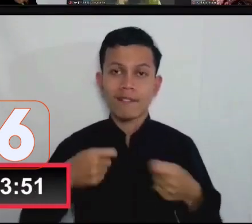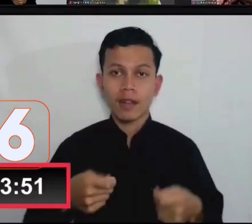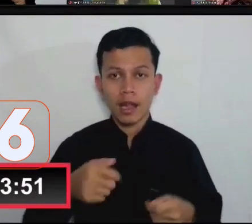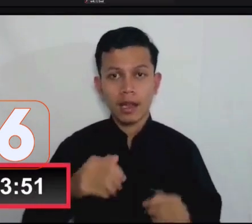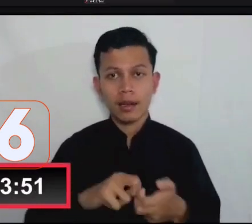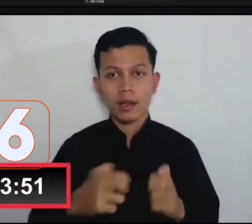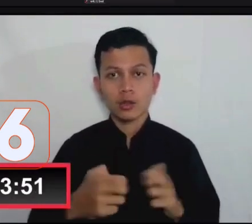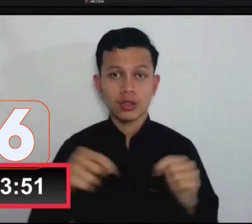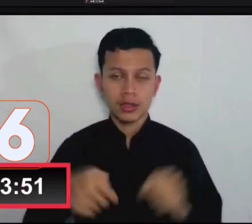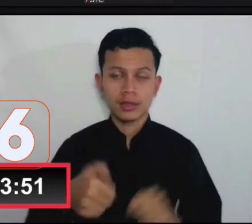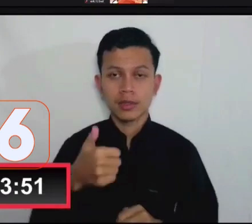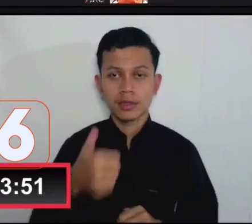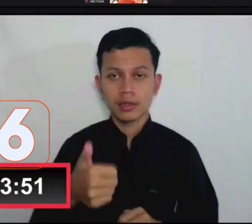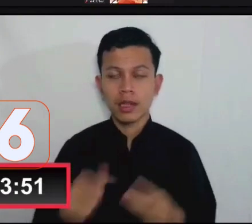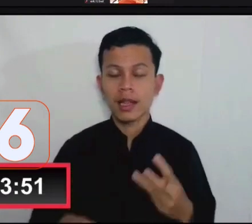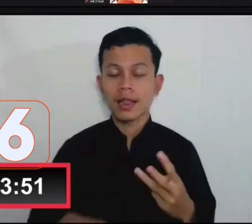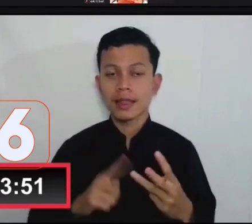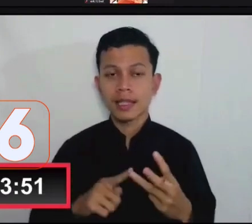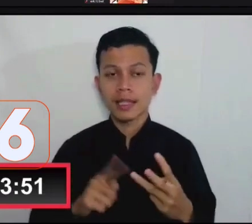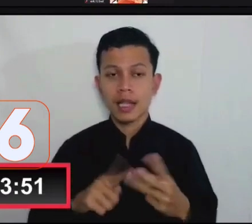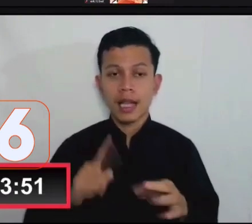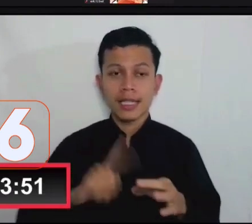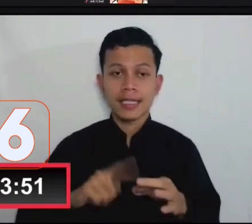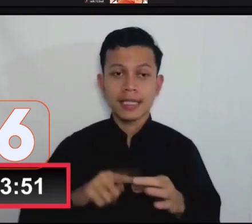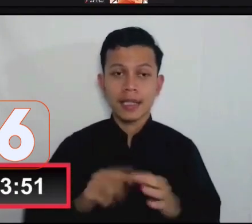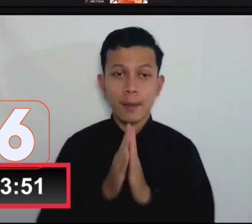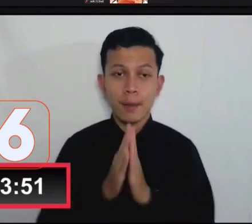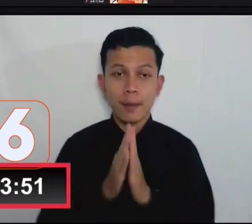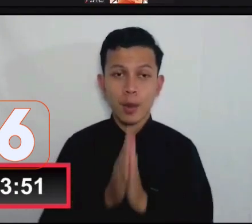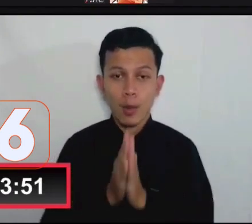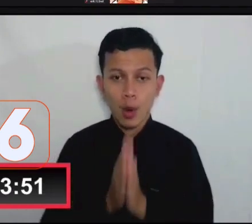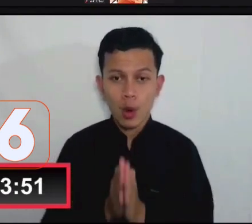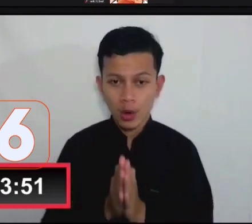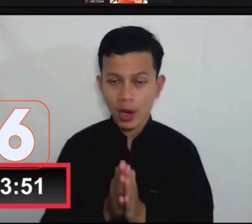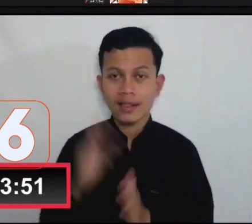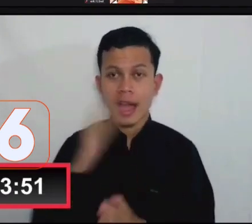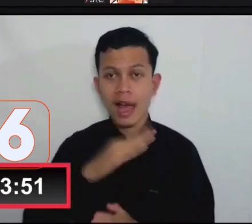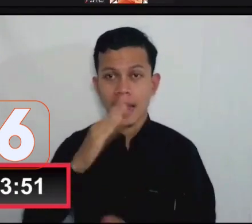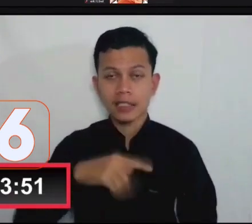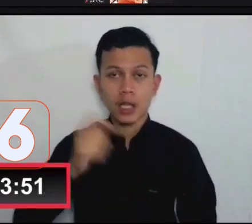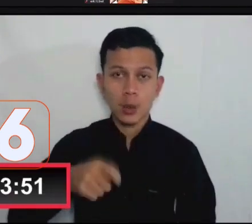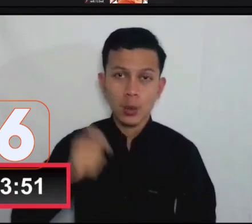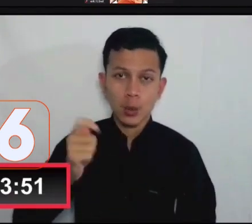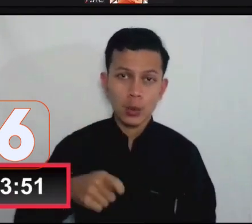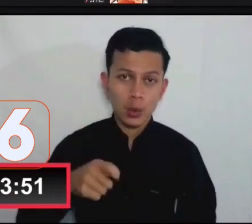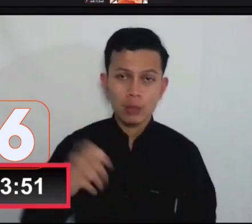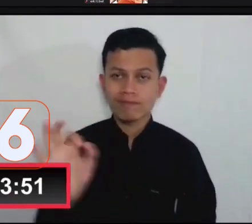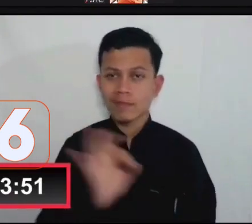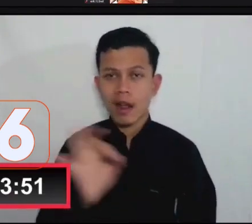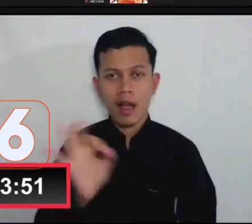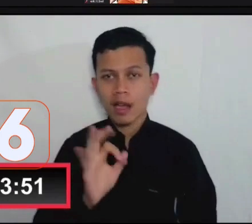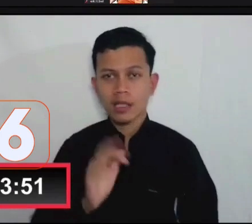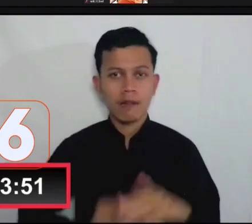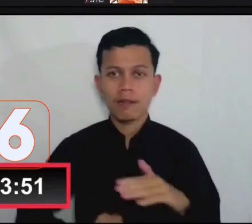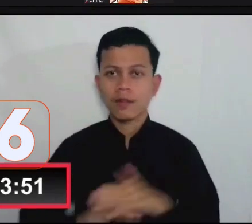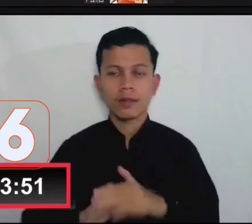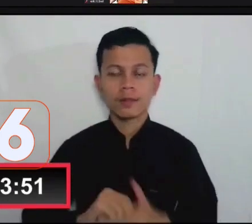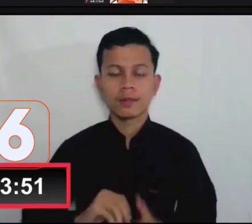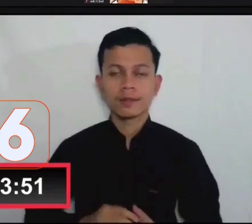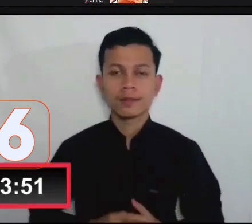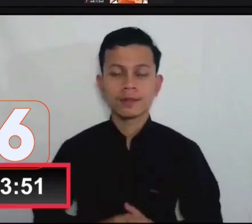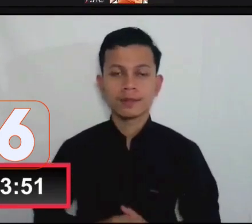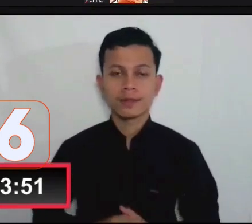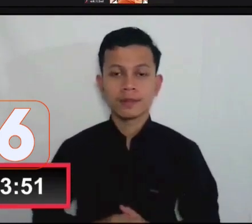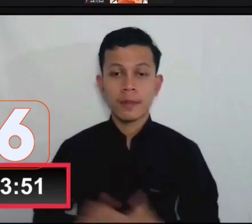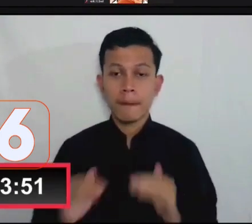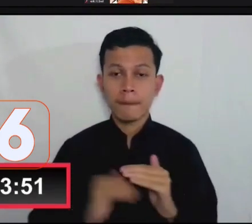3 tokoh permohonan-pemohon tidak beralasan menurut hukum untuk seluruhnya berdasarkan